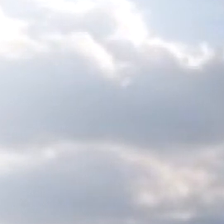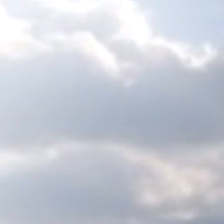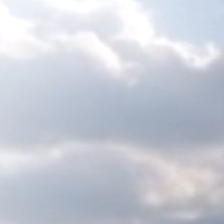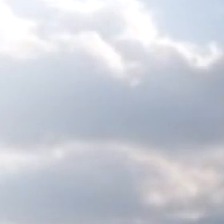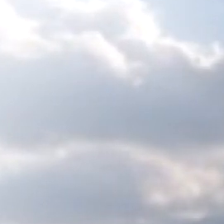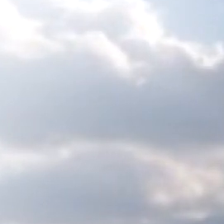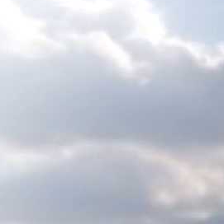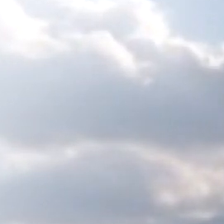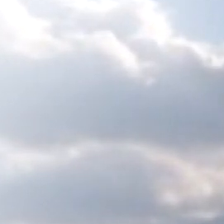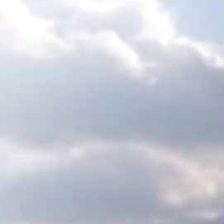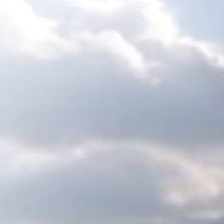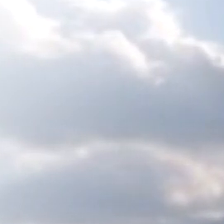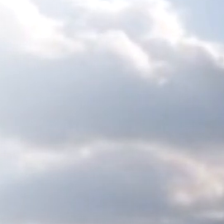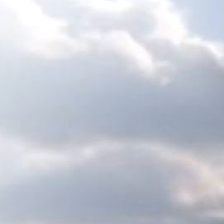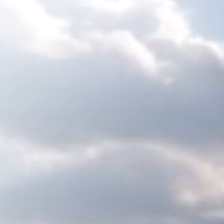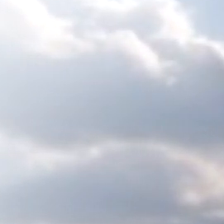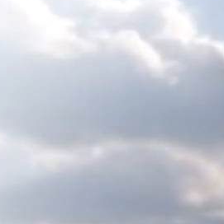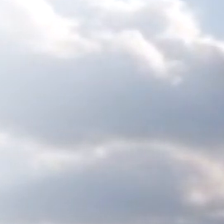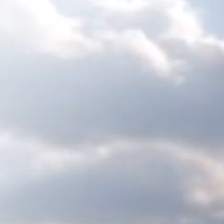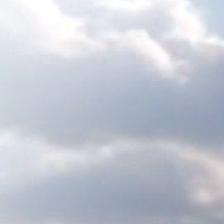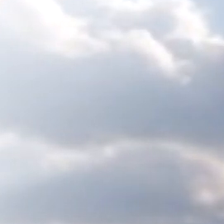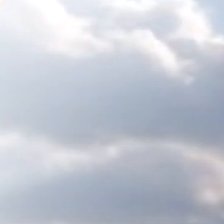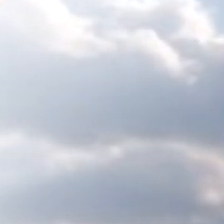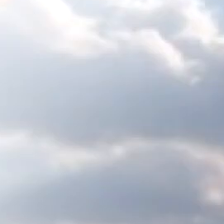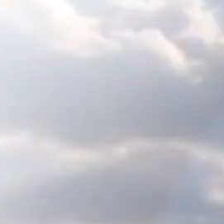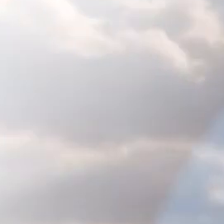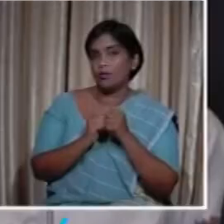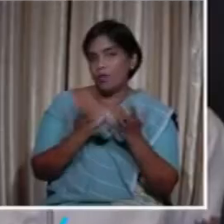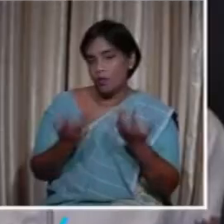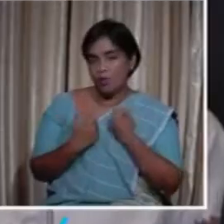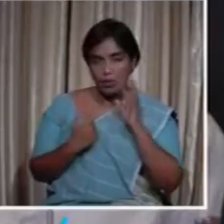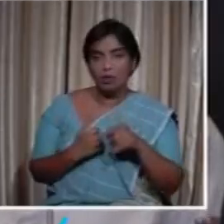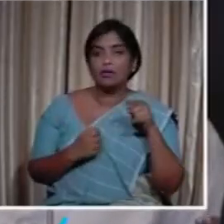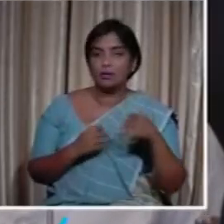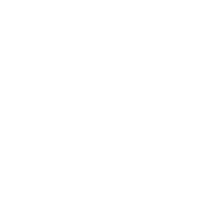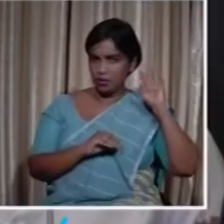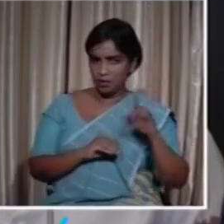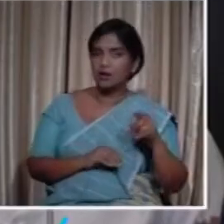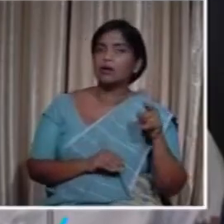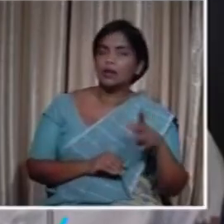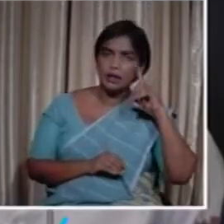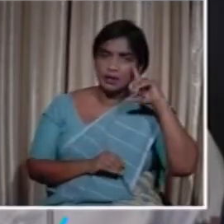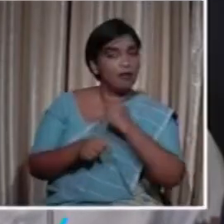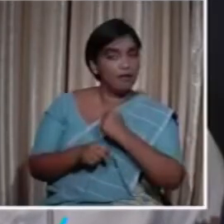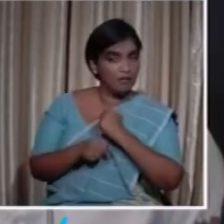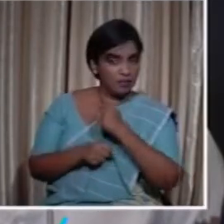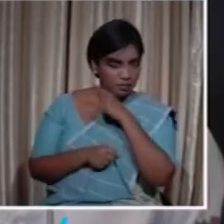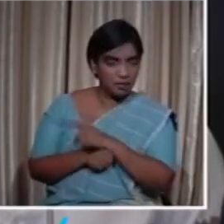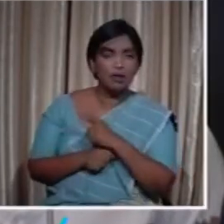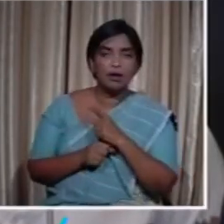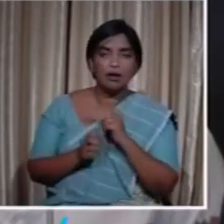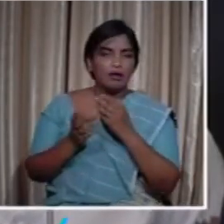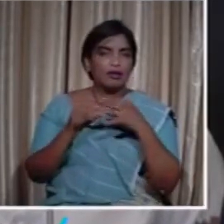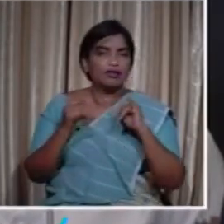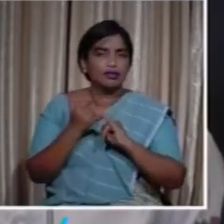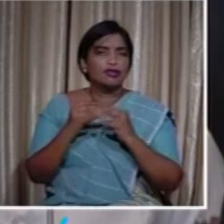Chinese $1.5 billion swap is not in a position that can be used. මීට ටික කලකට පෙර චීන සමුහාන් Sometime long ago